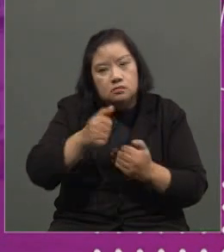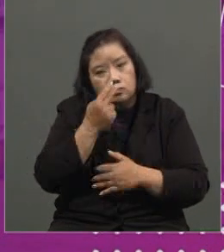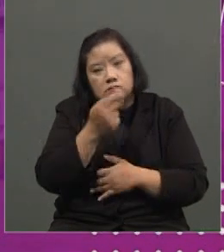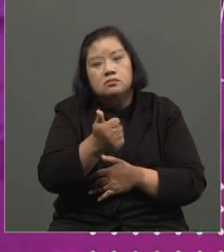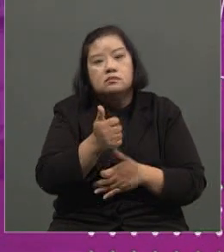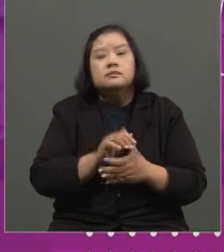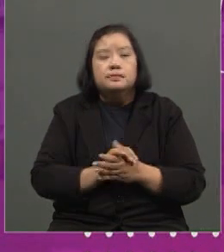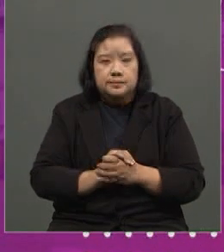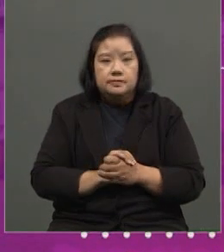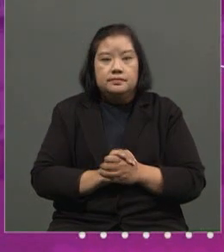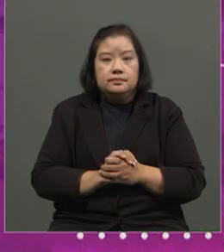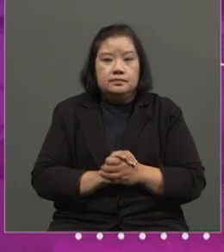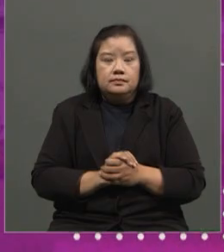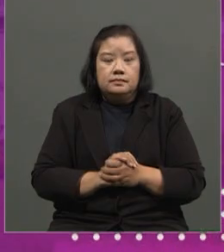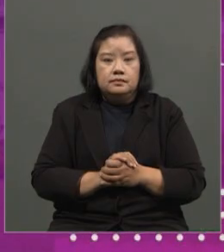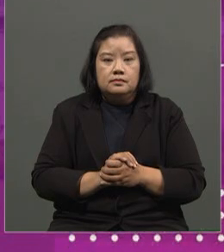ค่ะ